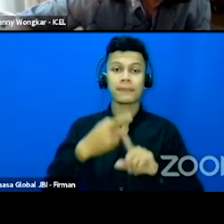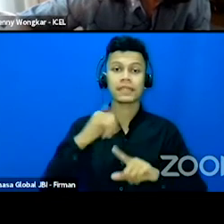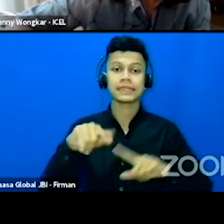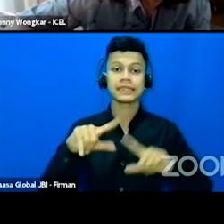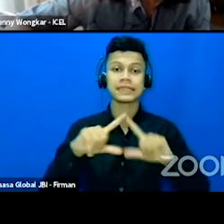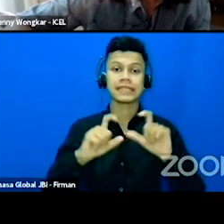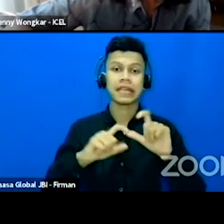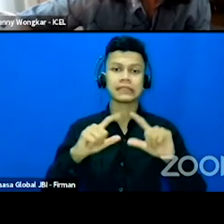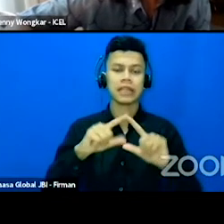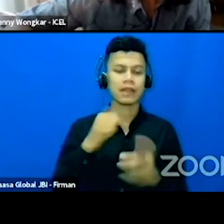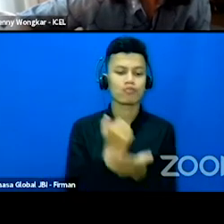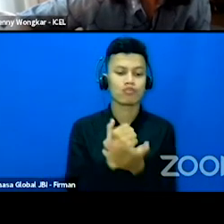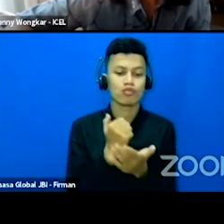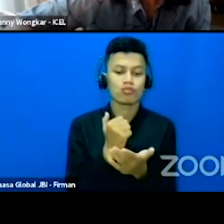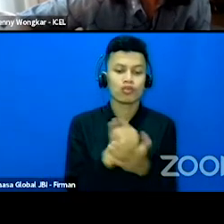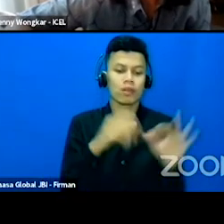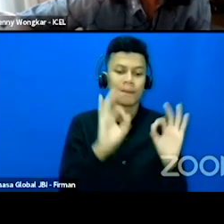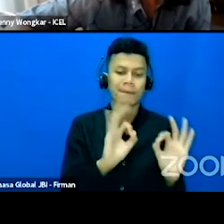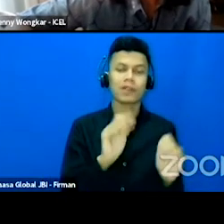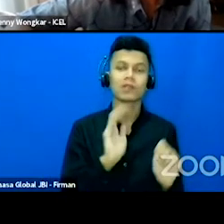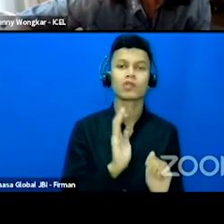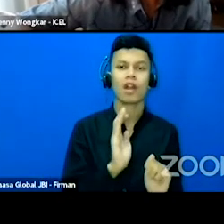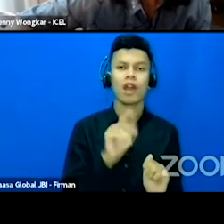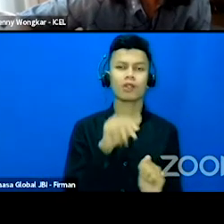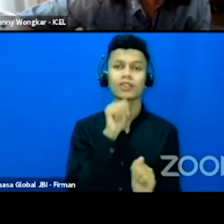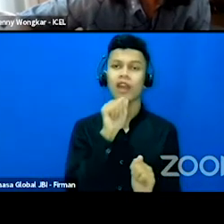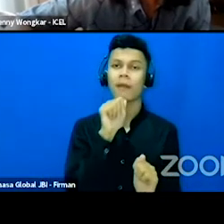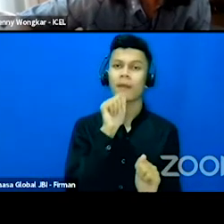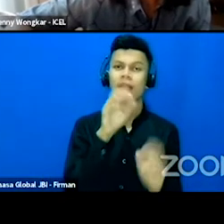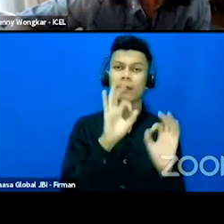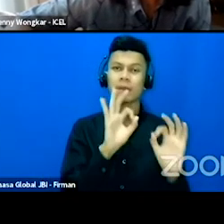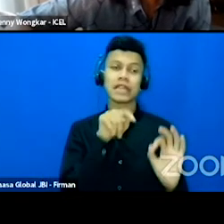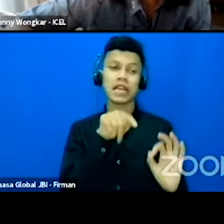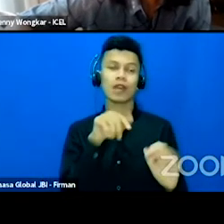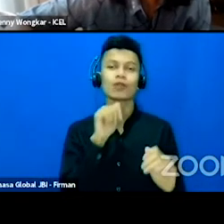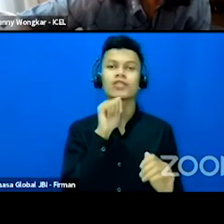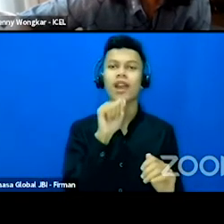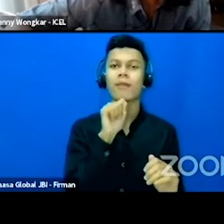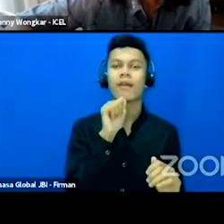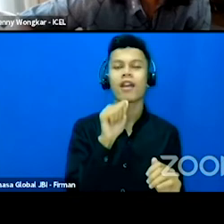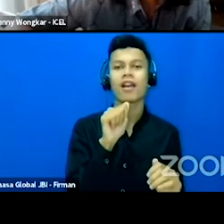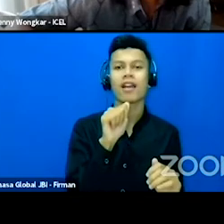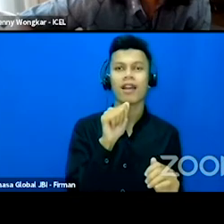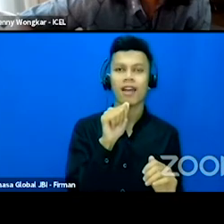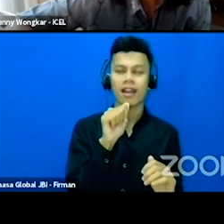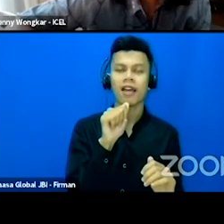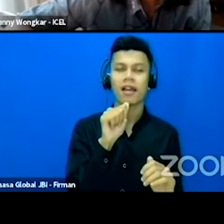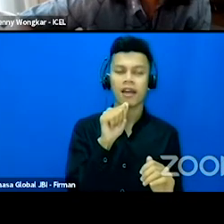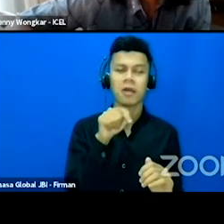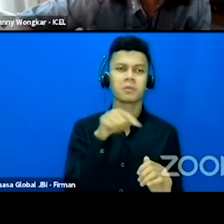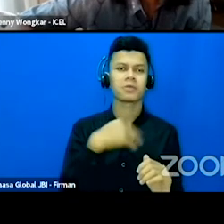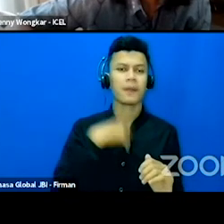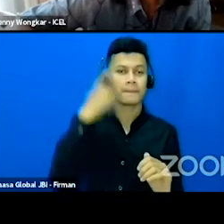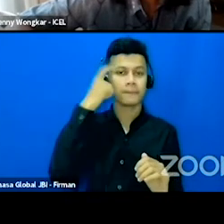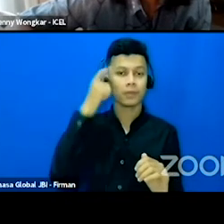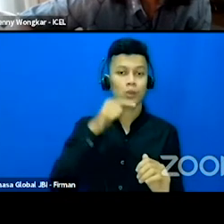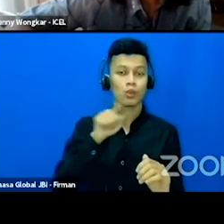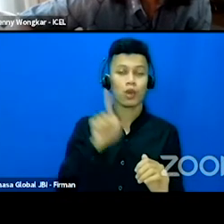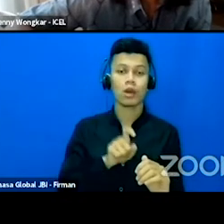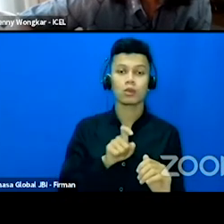betul nah ini yang apa yang yang apa sekira ini perlu